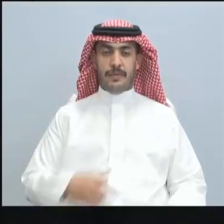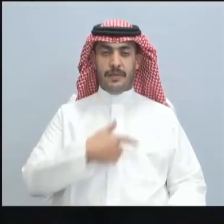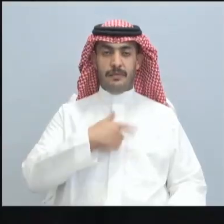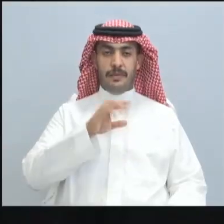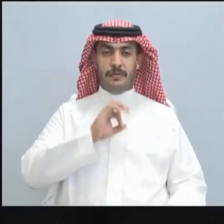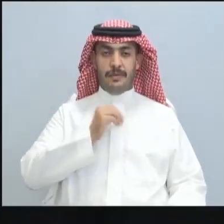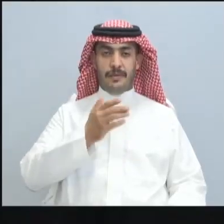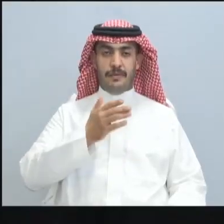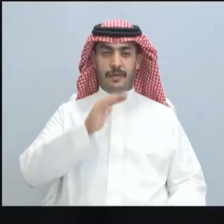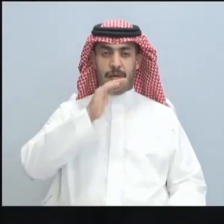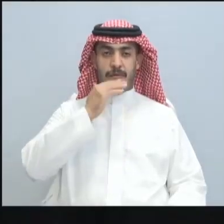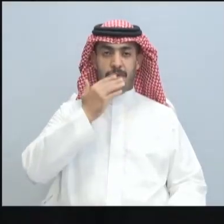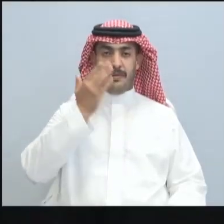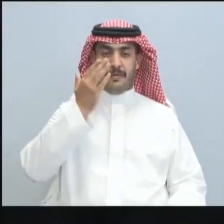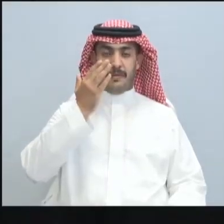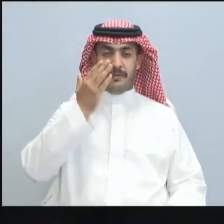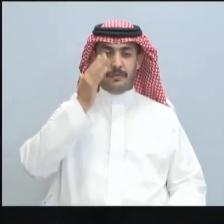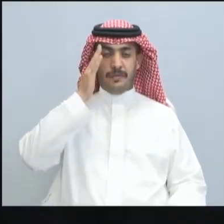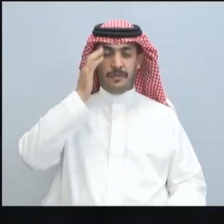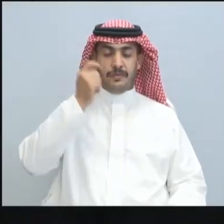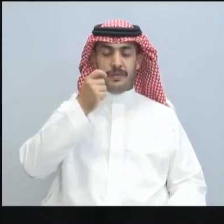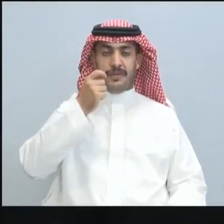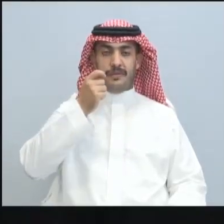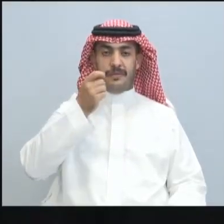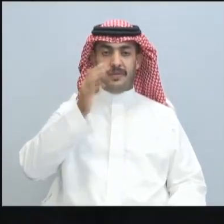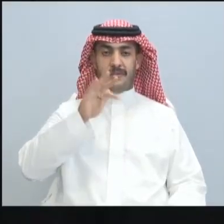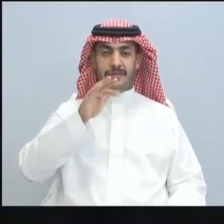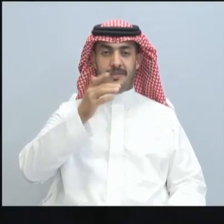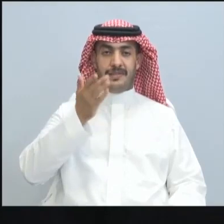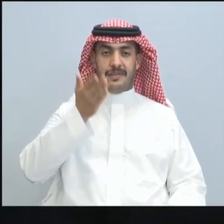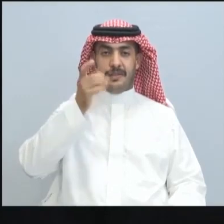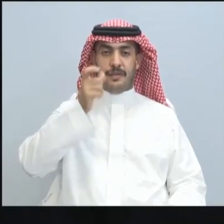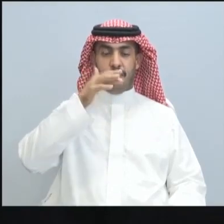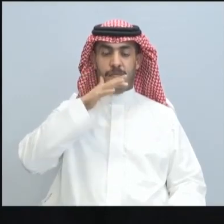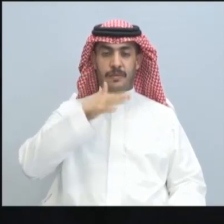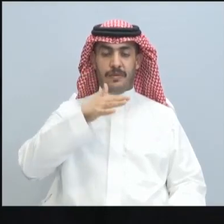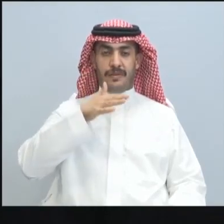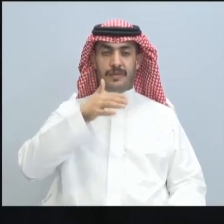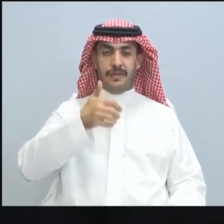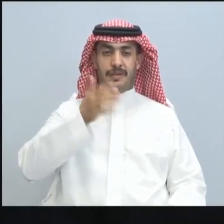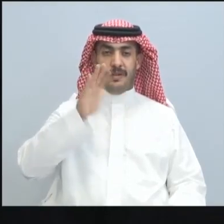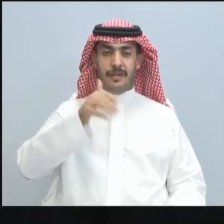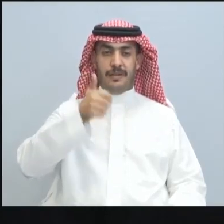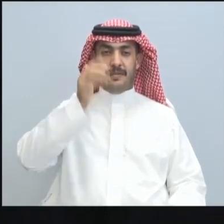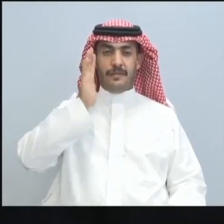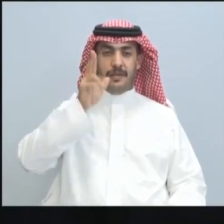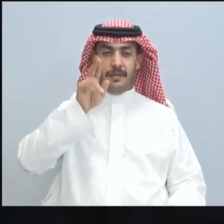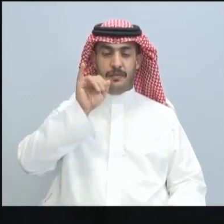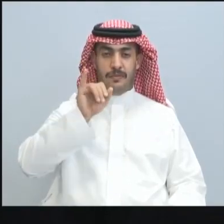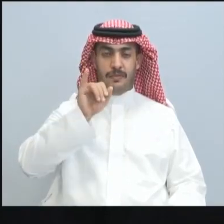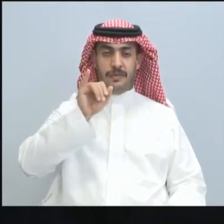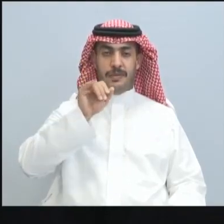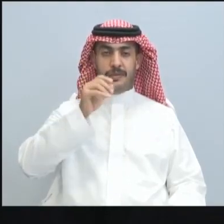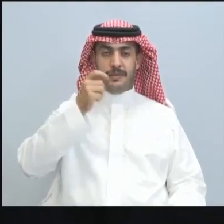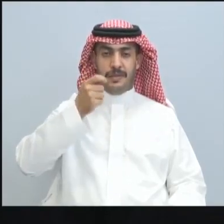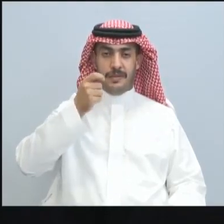بسم الله الرحمن الرحيم الحمد لله رب العالمين والصلاه والسلام على سيدنا ونبينا محمد عليه افضل الصلاتي